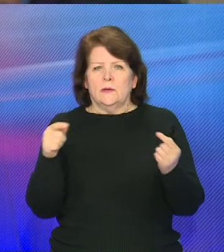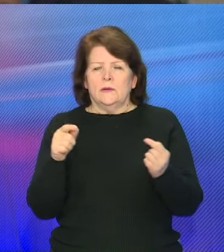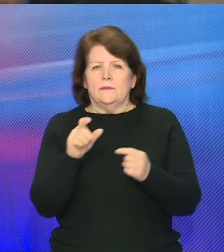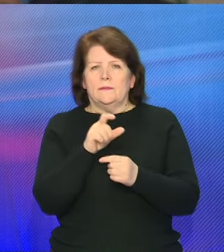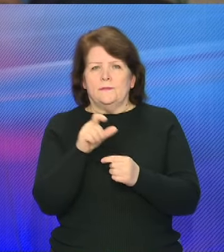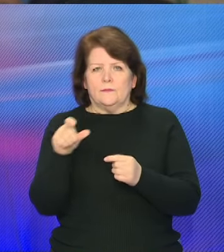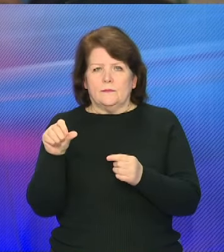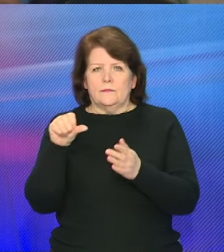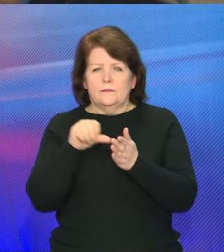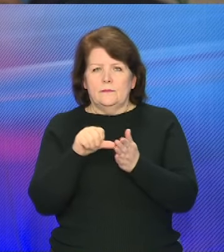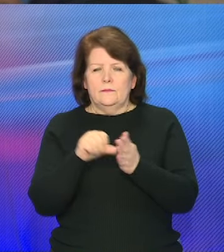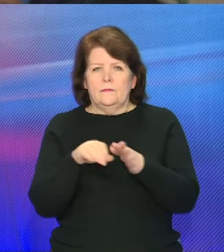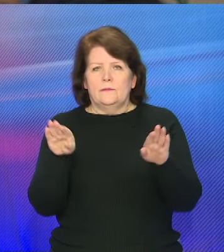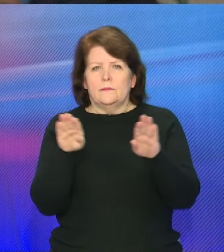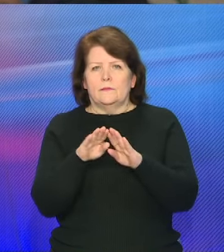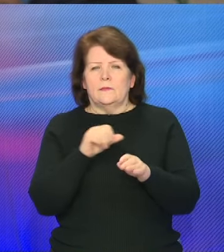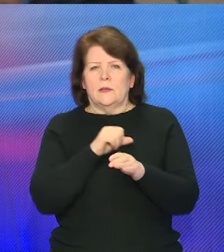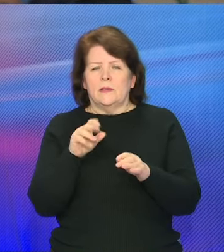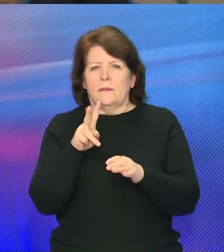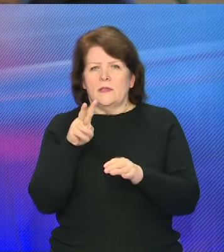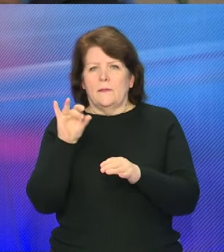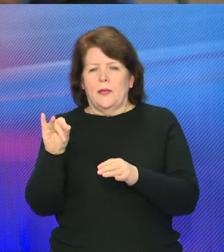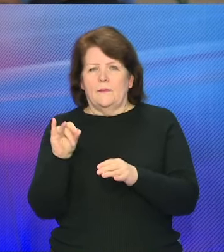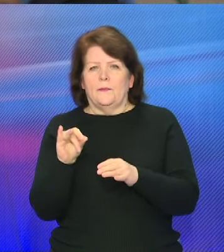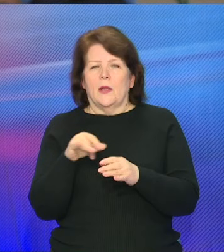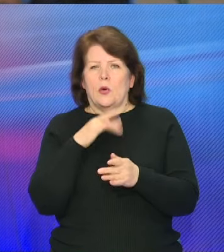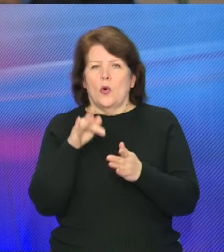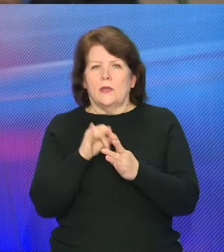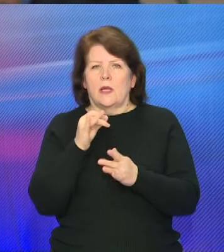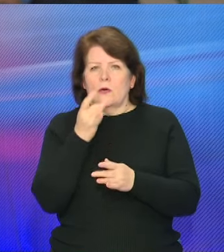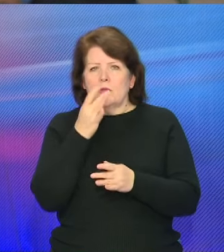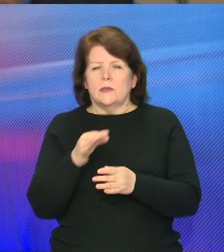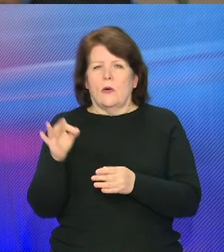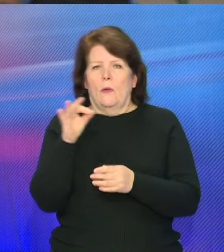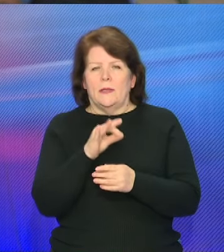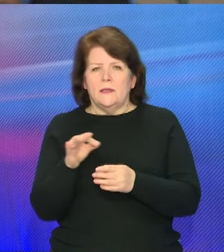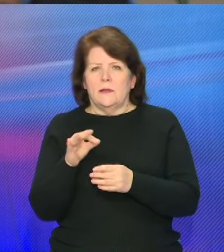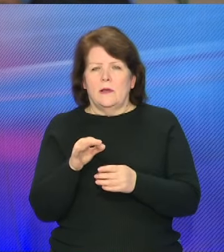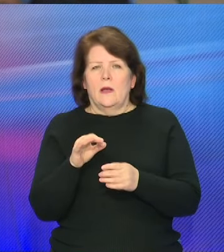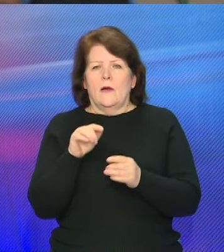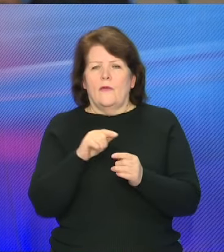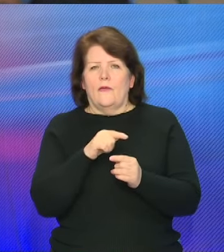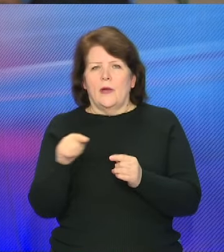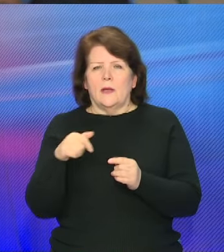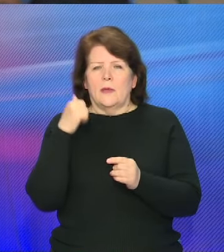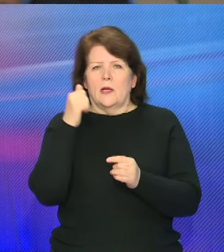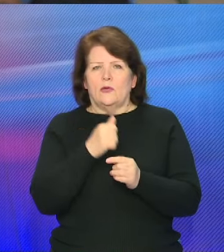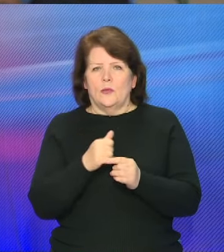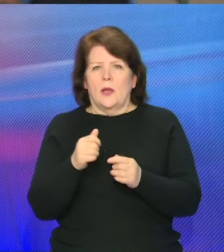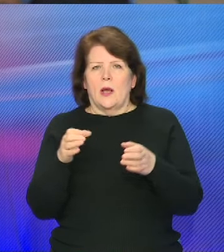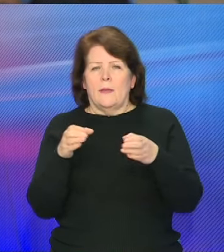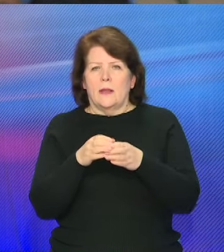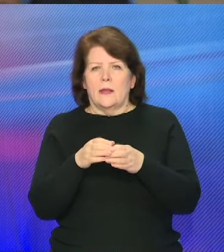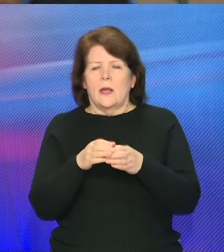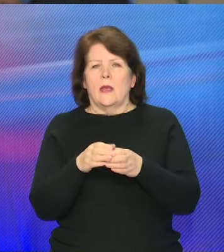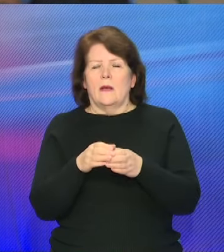а также сами СМИ, представители СМИ города и области. В этом году мы проводим не только командное первенство, также